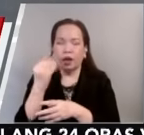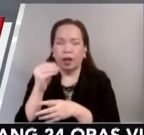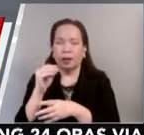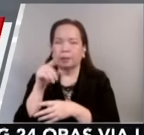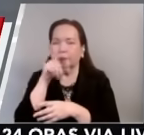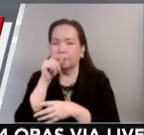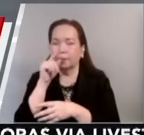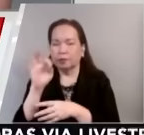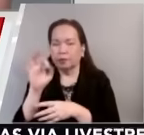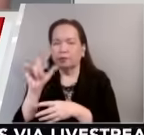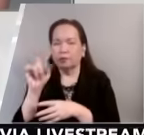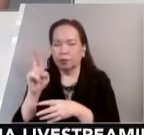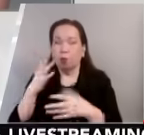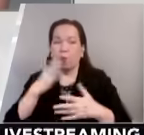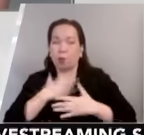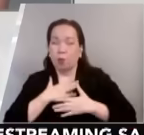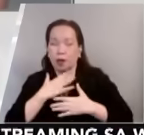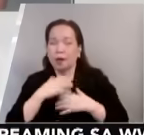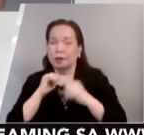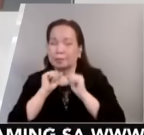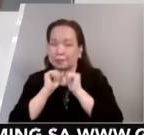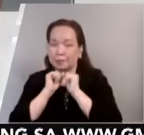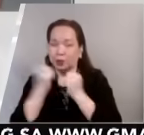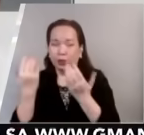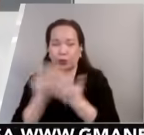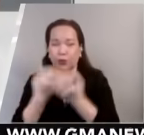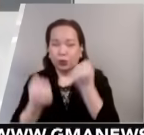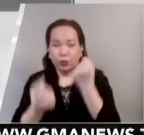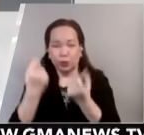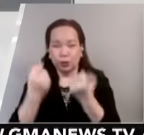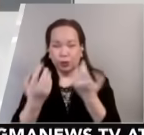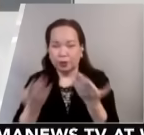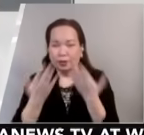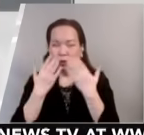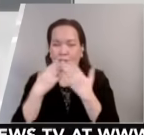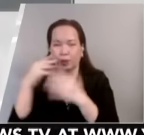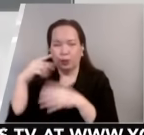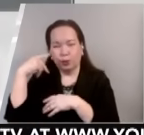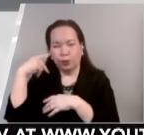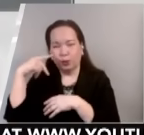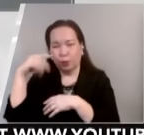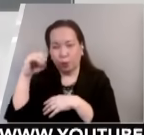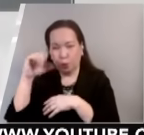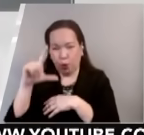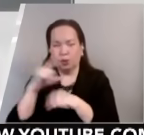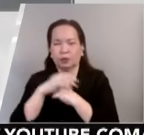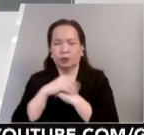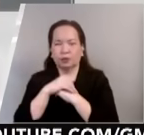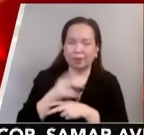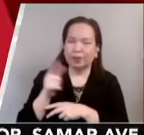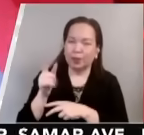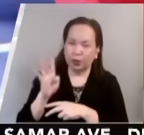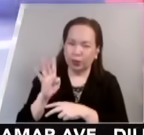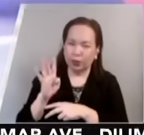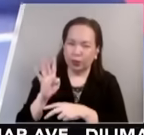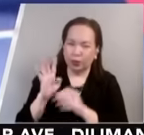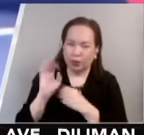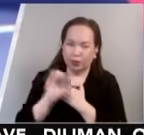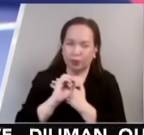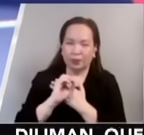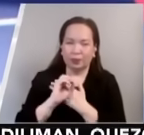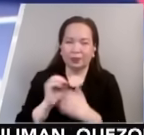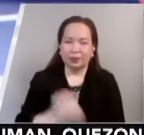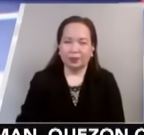taon sa inyo Maris Happy New Year maraming salamat sayo Paul Hernandez ng GMA Regional TV balitang Southern Tagalog